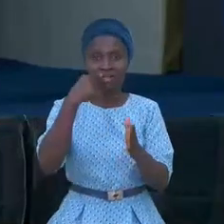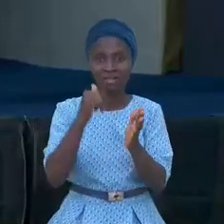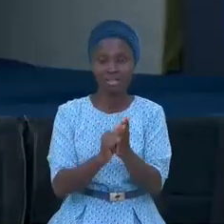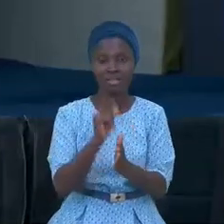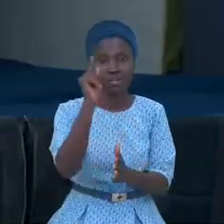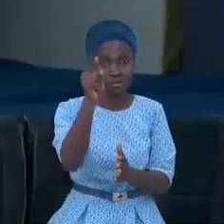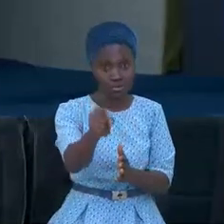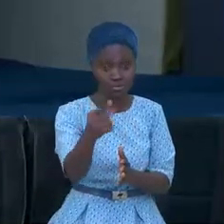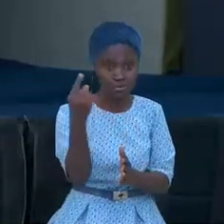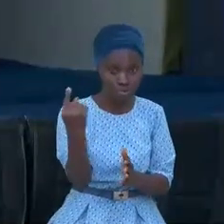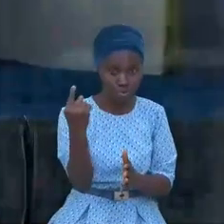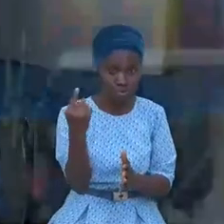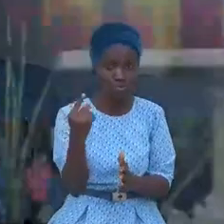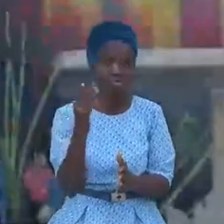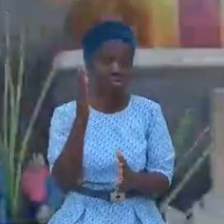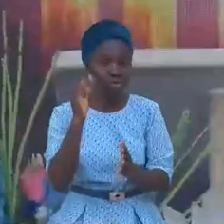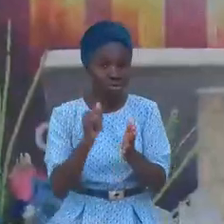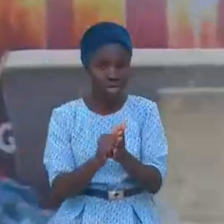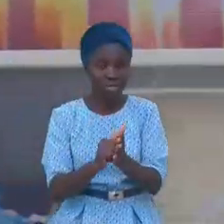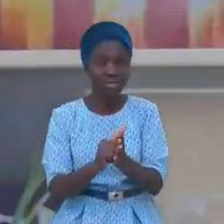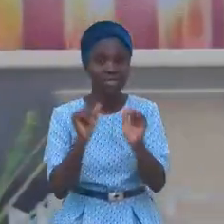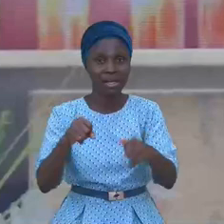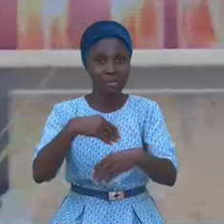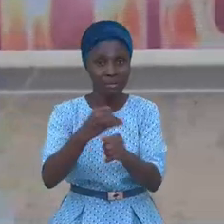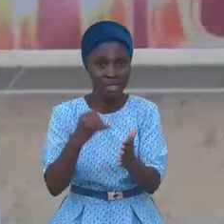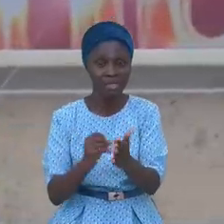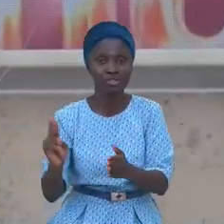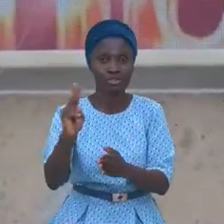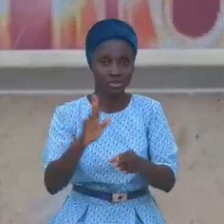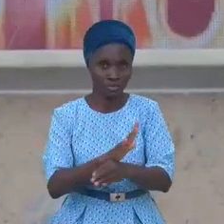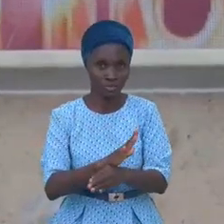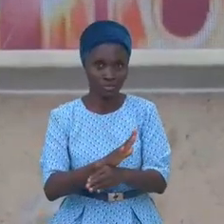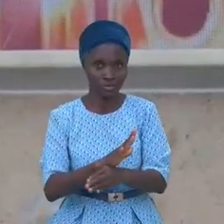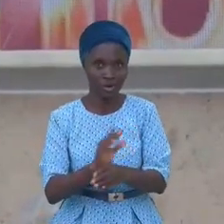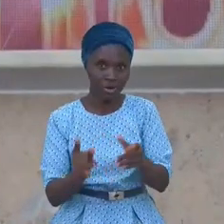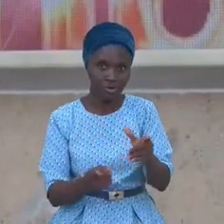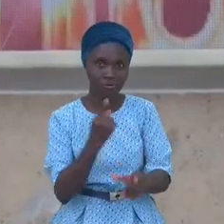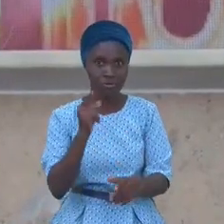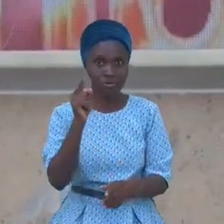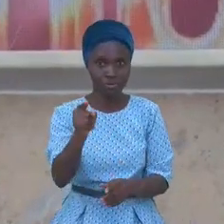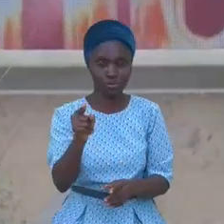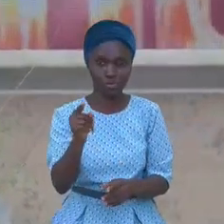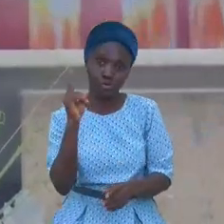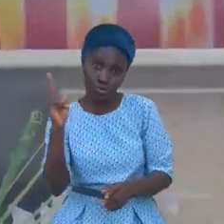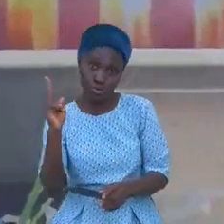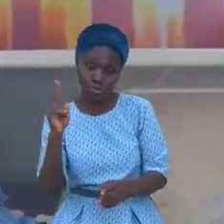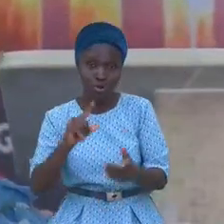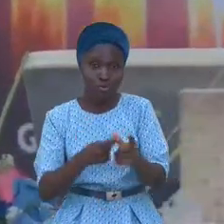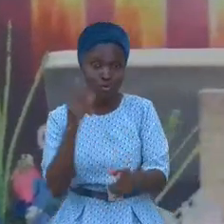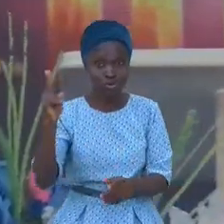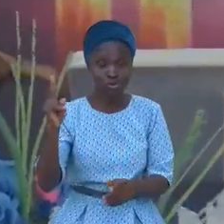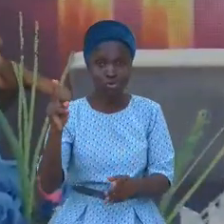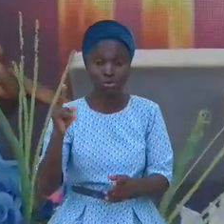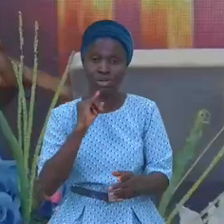seul peux le rendre utile. Le premier toi, l'unicité, et le